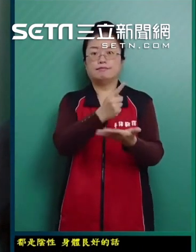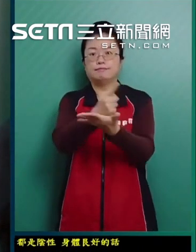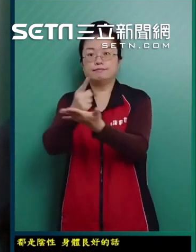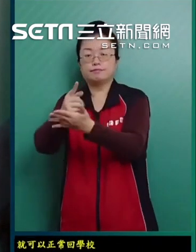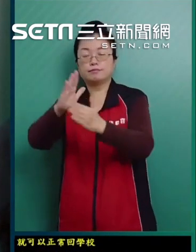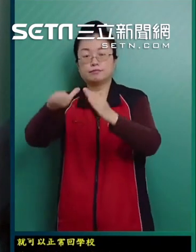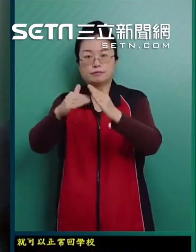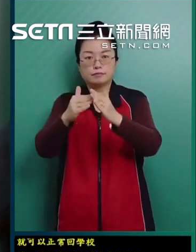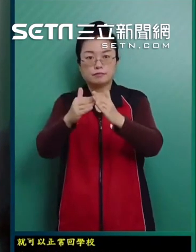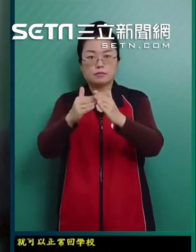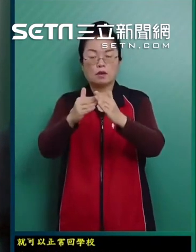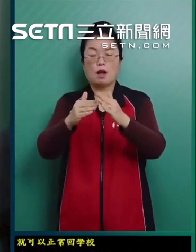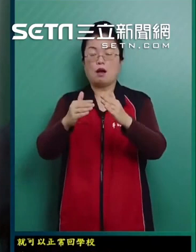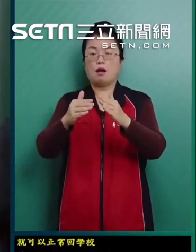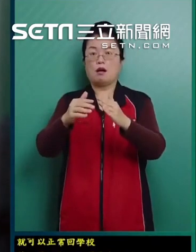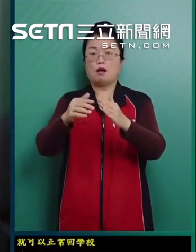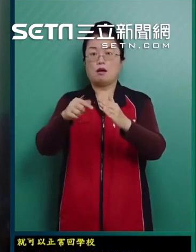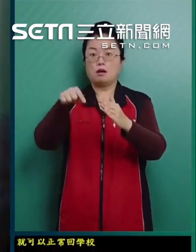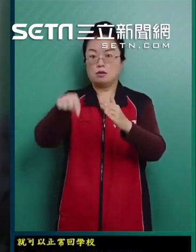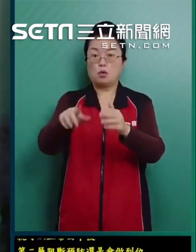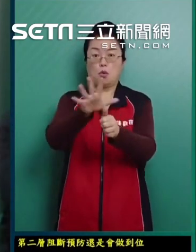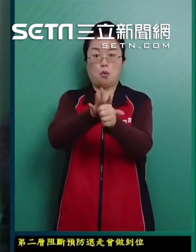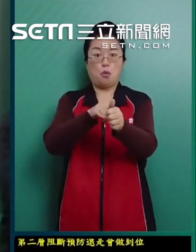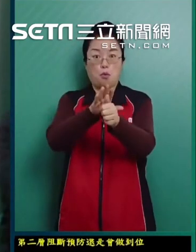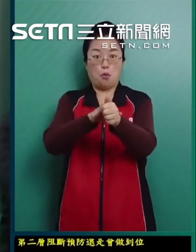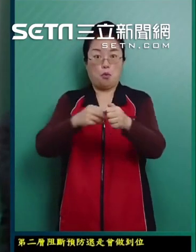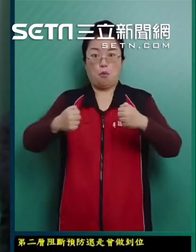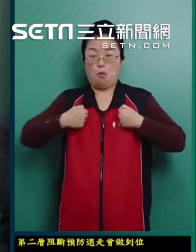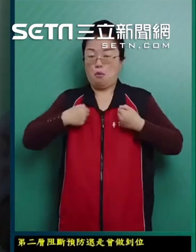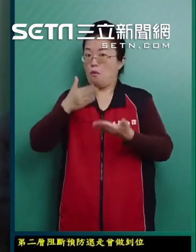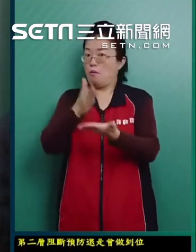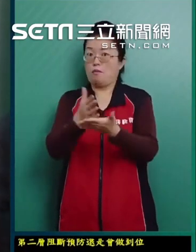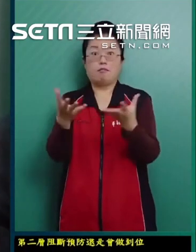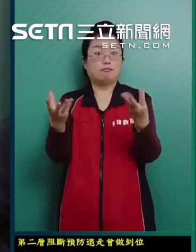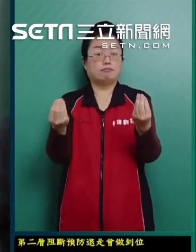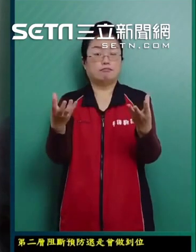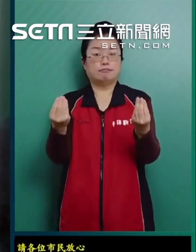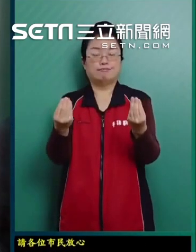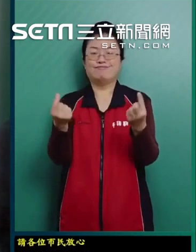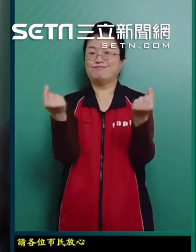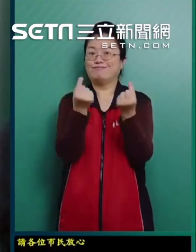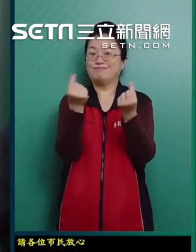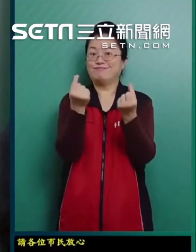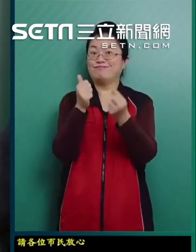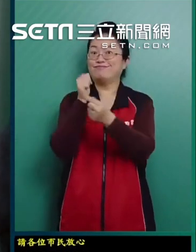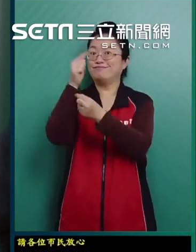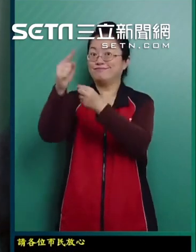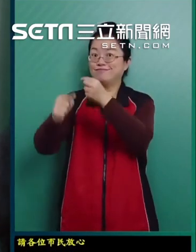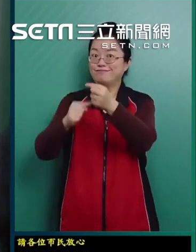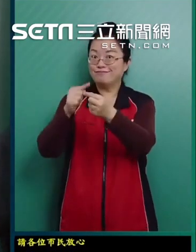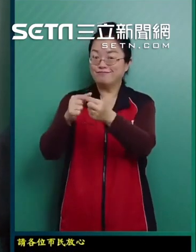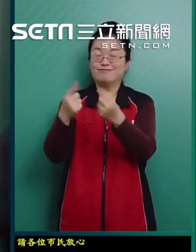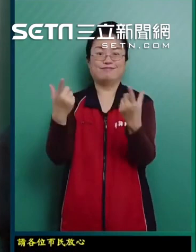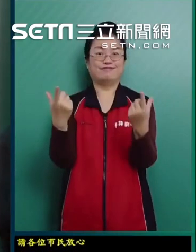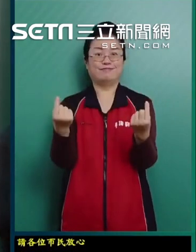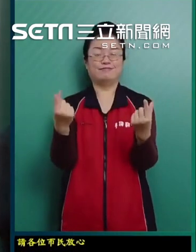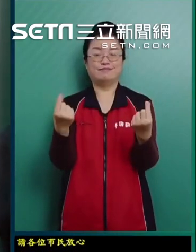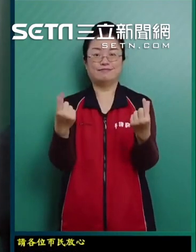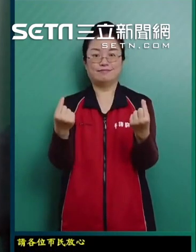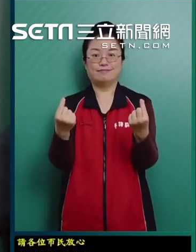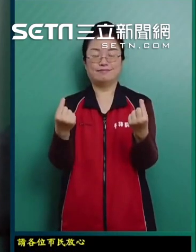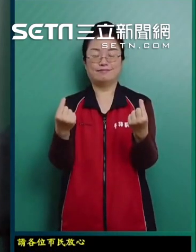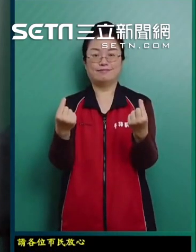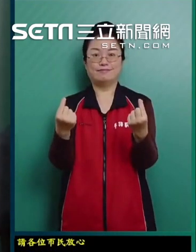在家他还是不停学，也就是我们同步会启动我们台南市去年那么全国规范最完善的同